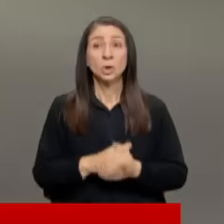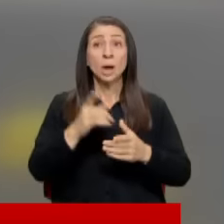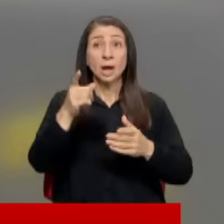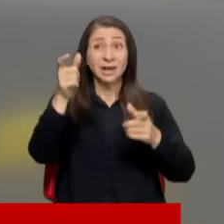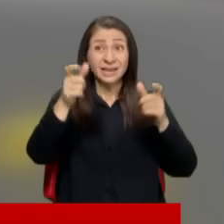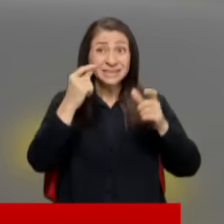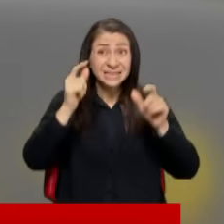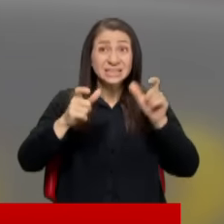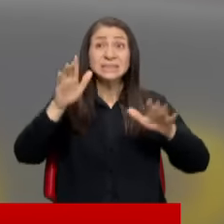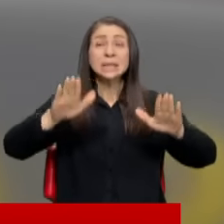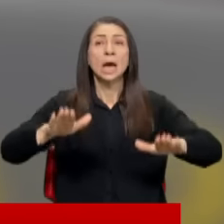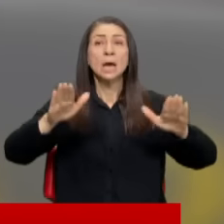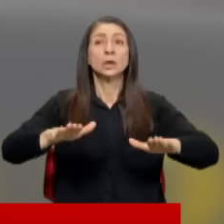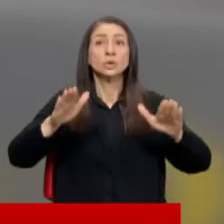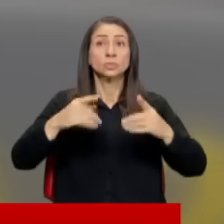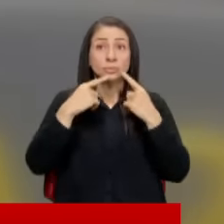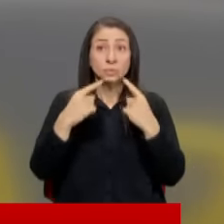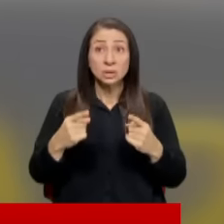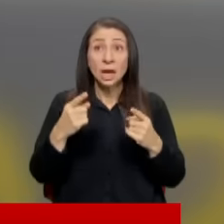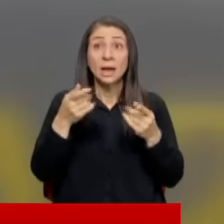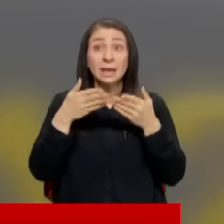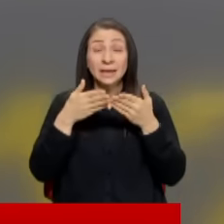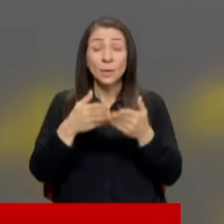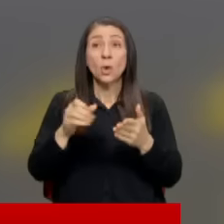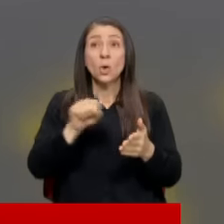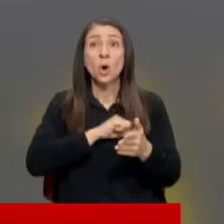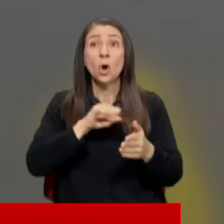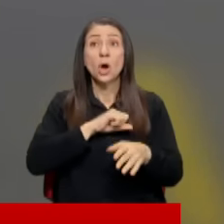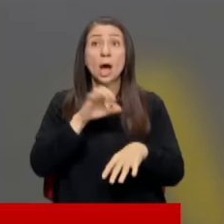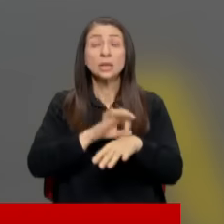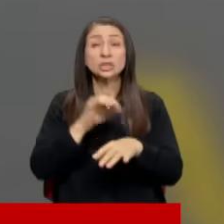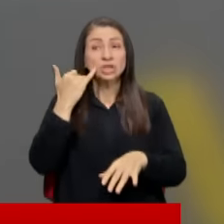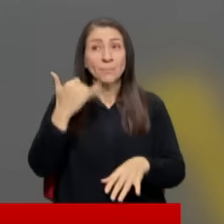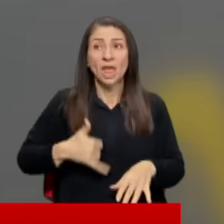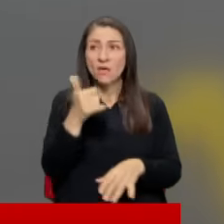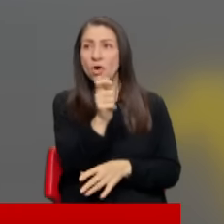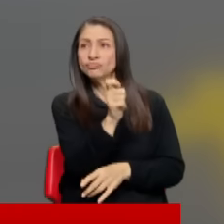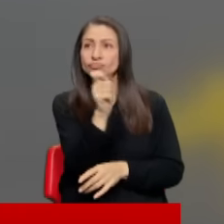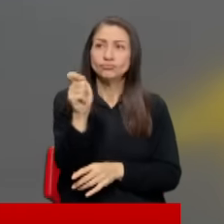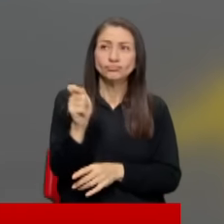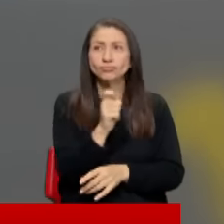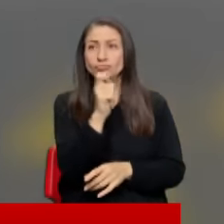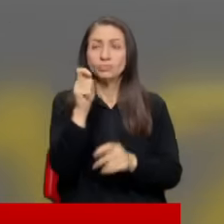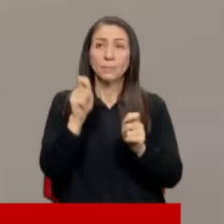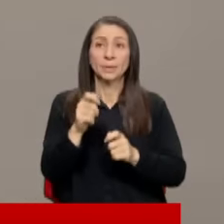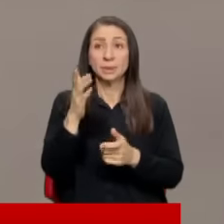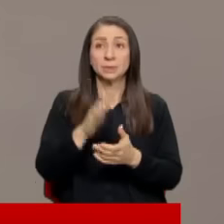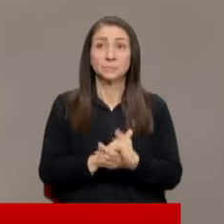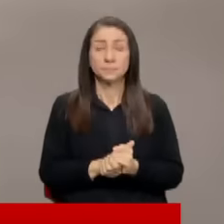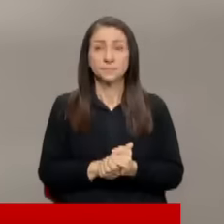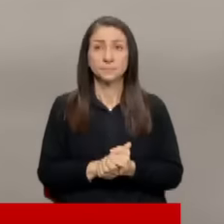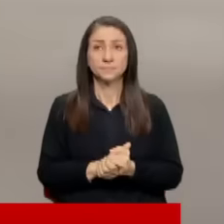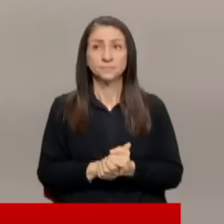Yolculara sakin olun çağrılarının yapıldığı seferde korku dolu anlar cep telefonu kamerasıyla böyle görüntülendi.